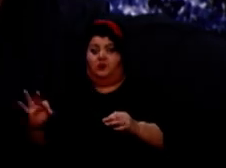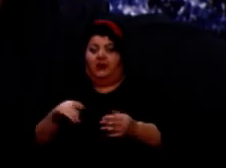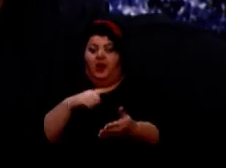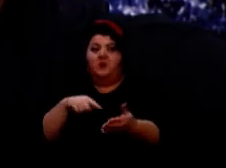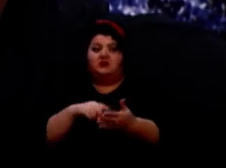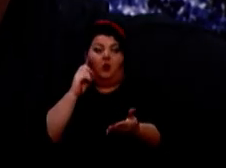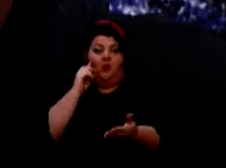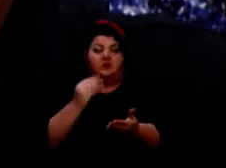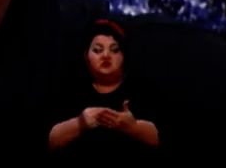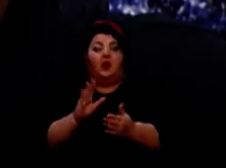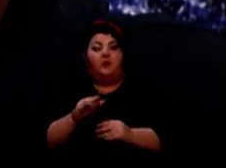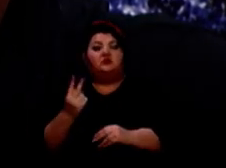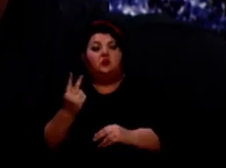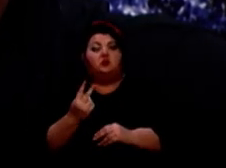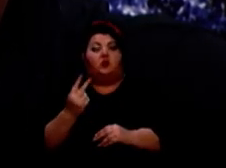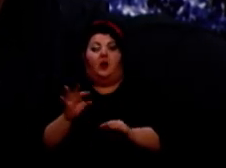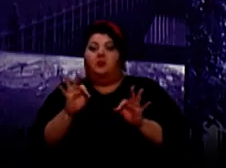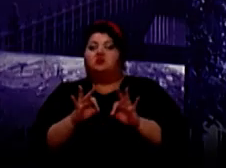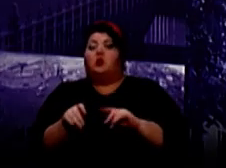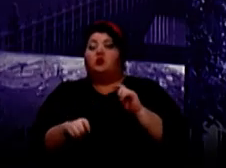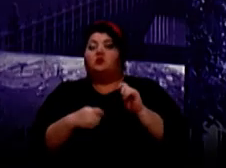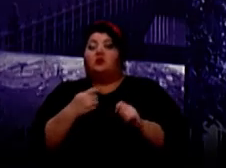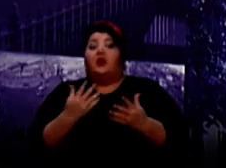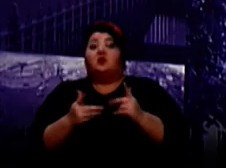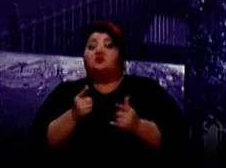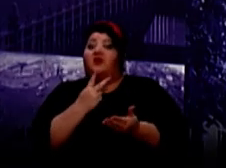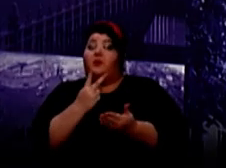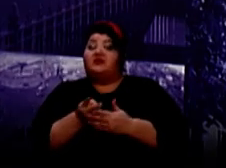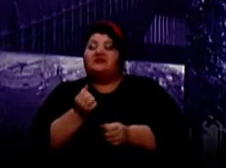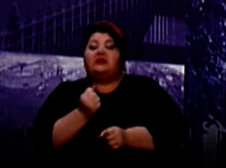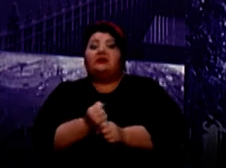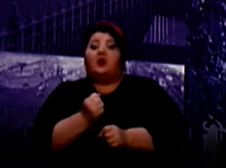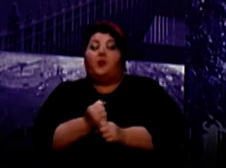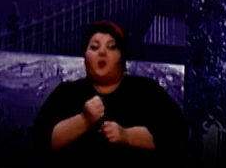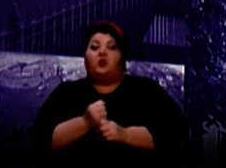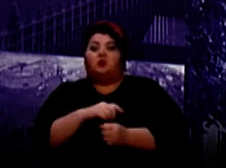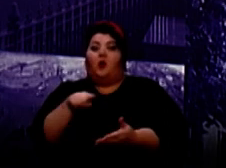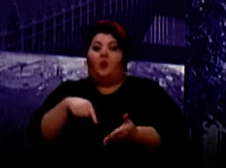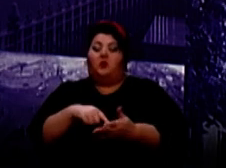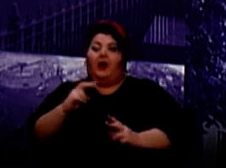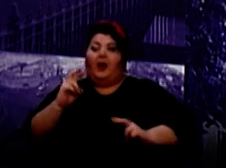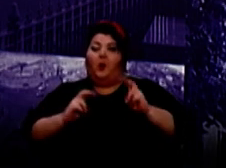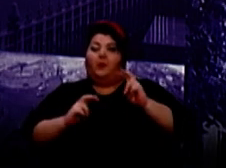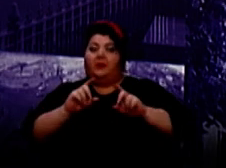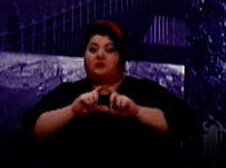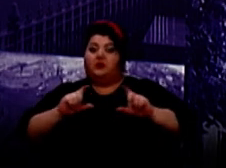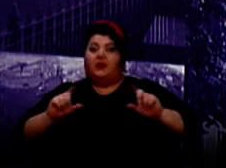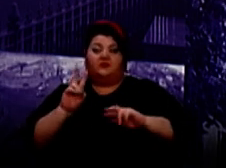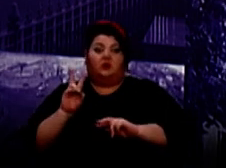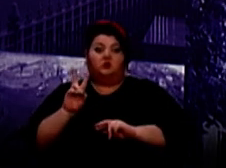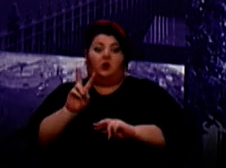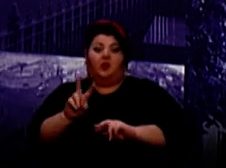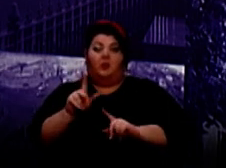бюджету. Потім друге, стосовно збитків. Якщо ви подивитесь на роботу комунального підприємства тролейбусів, наприклад,